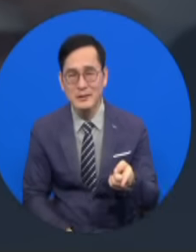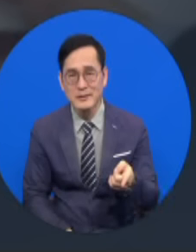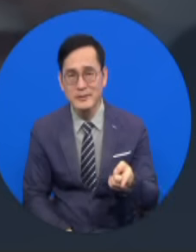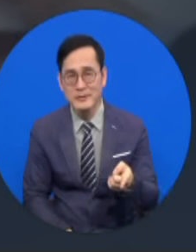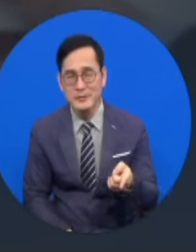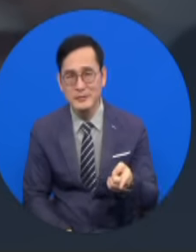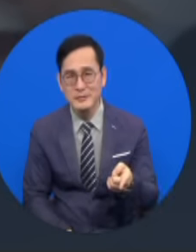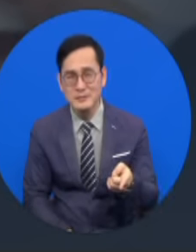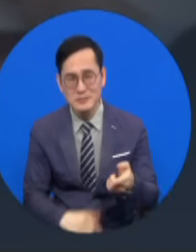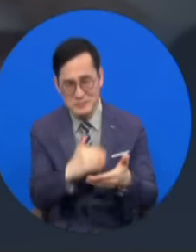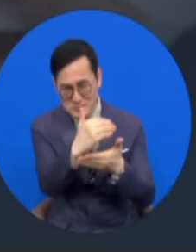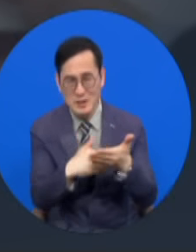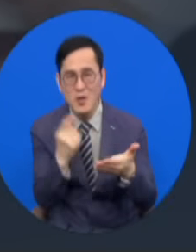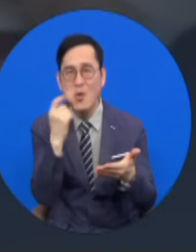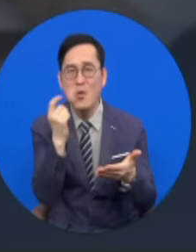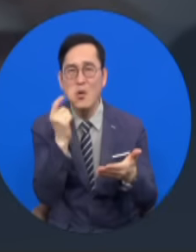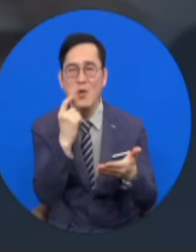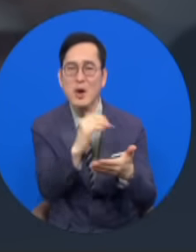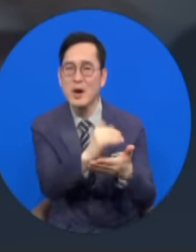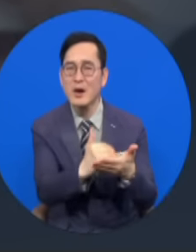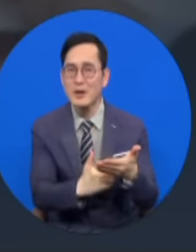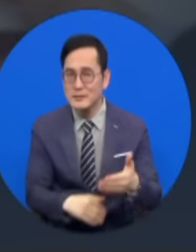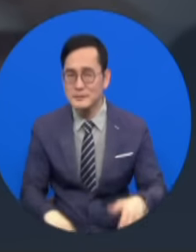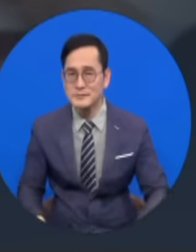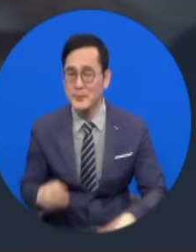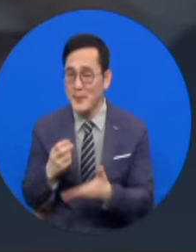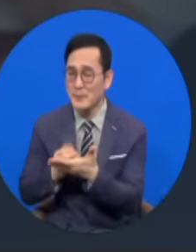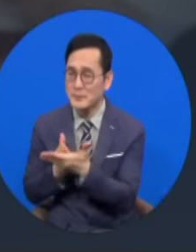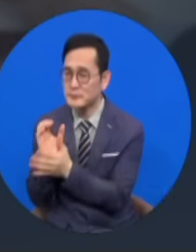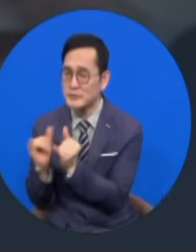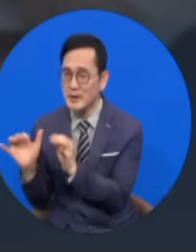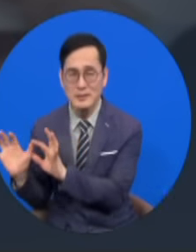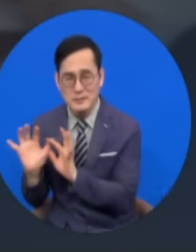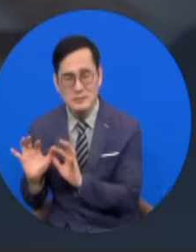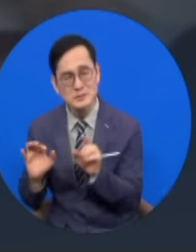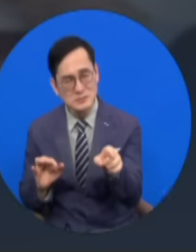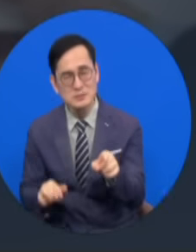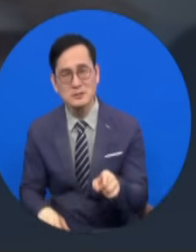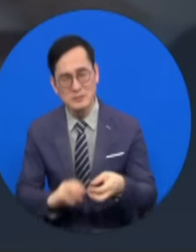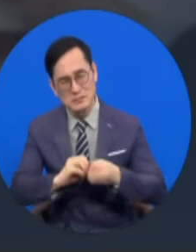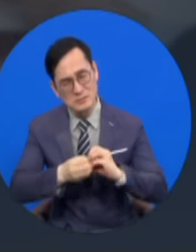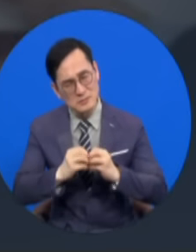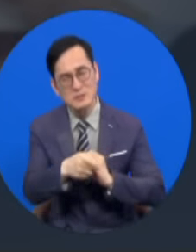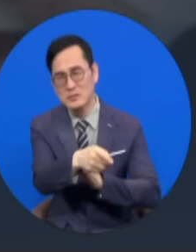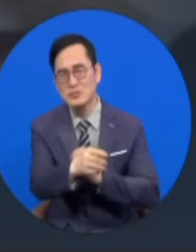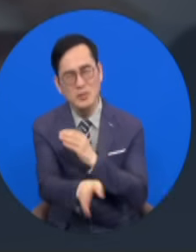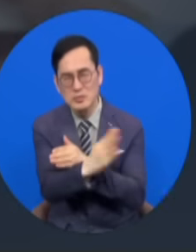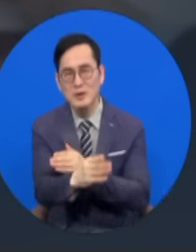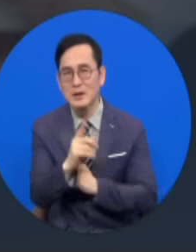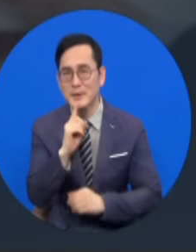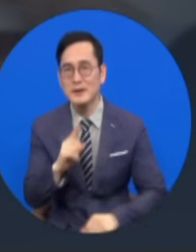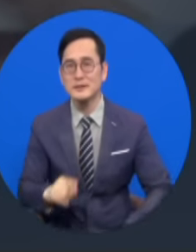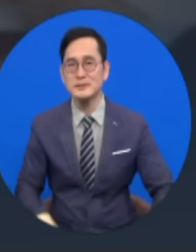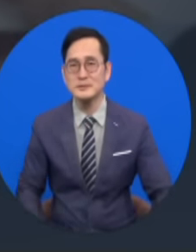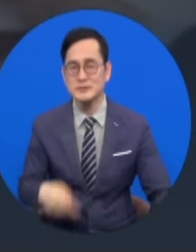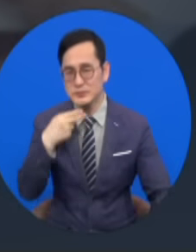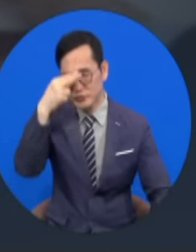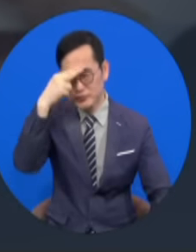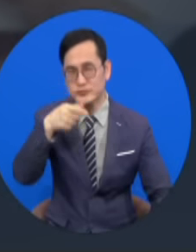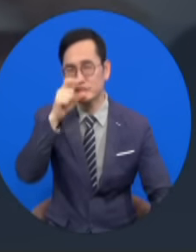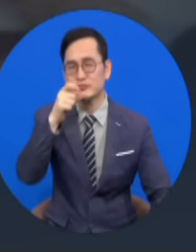지금 법주에서도 말이죠 대부분 일방적 주장이고 아까 박상용 검사 같은 경우에는 음주 후에 뭐 검찰 청사 내에서의 어떤